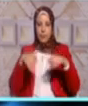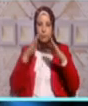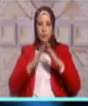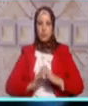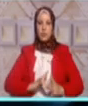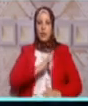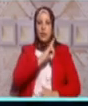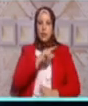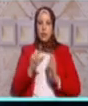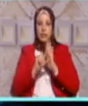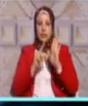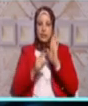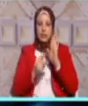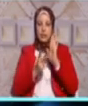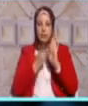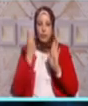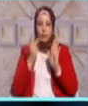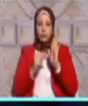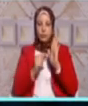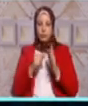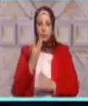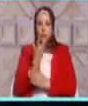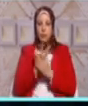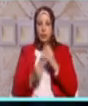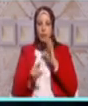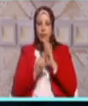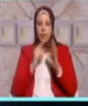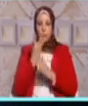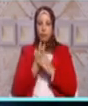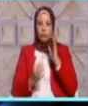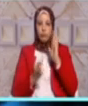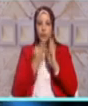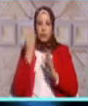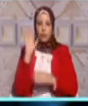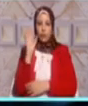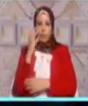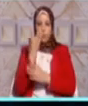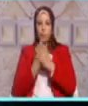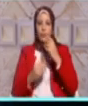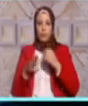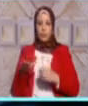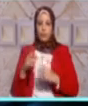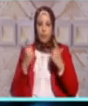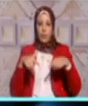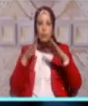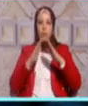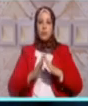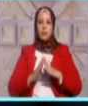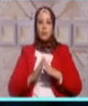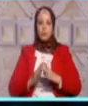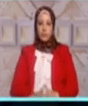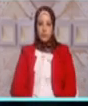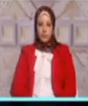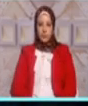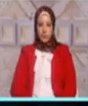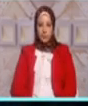الجيل الثاني والجيل الثالث او النشء يعني بوطنهم، وسواء من خلال المبادرات اللي